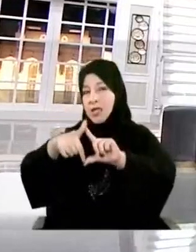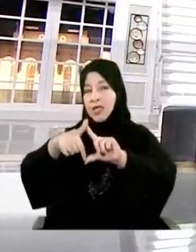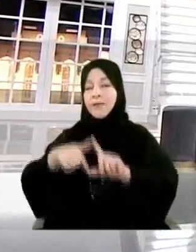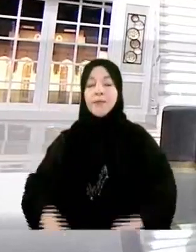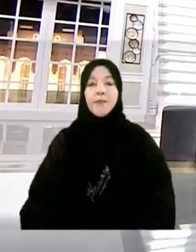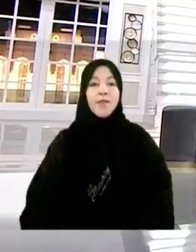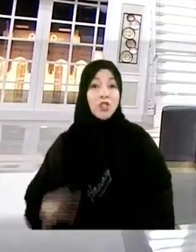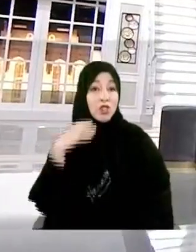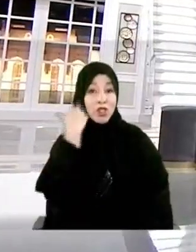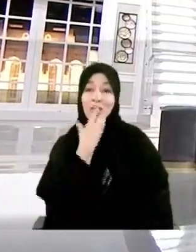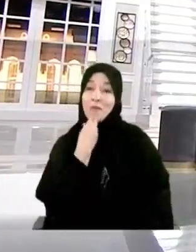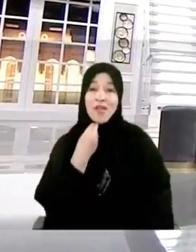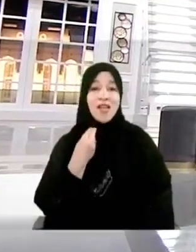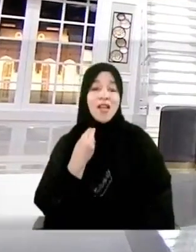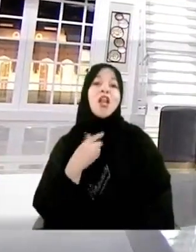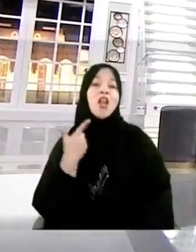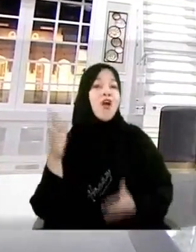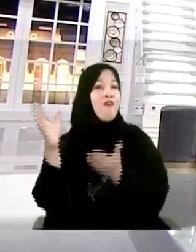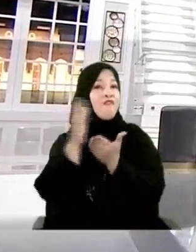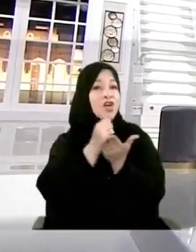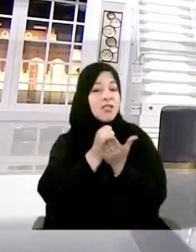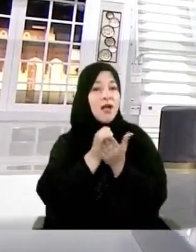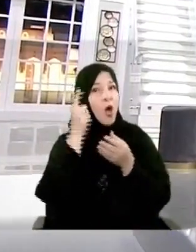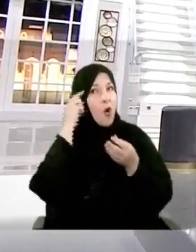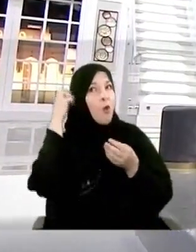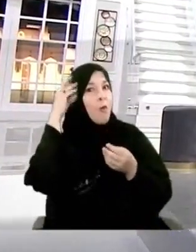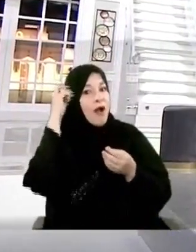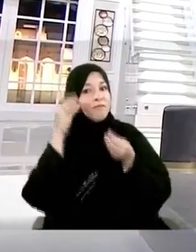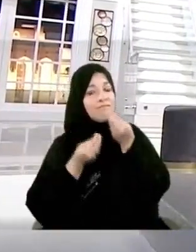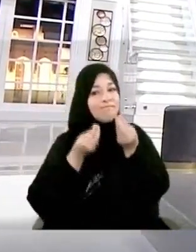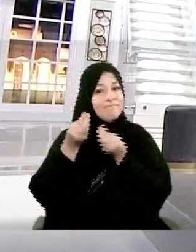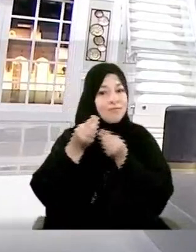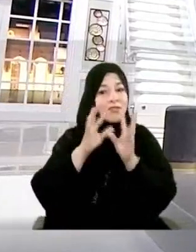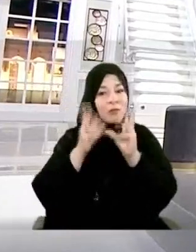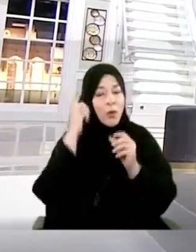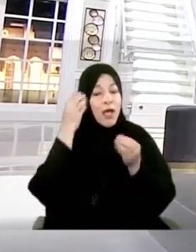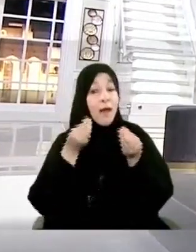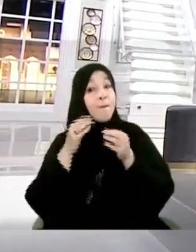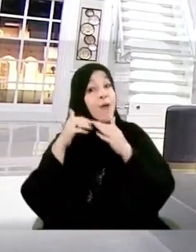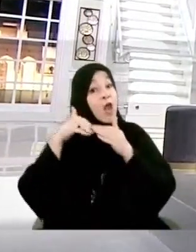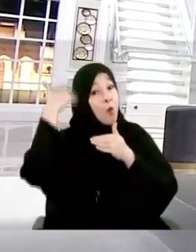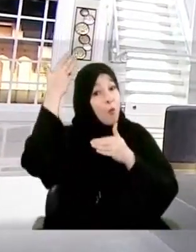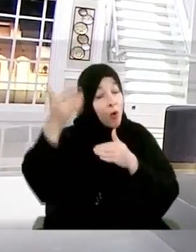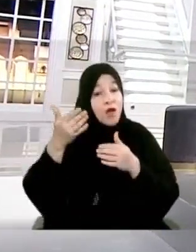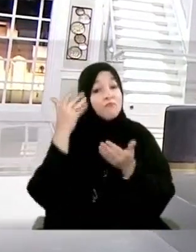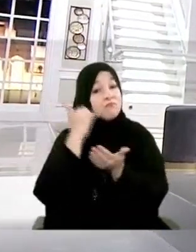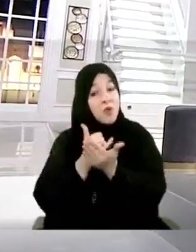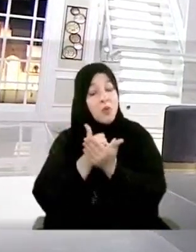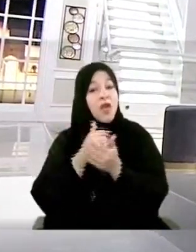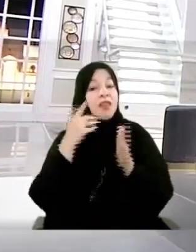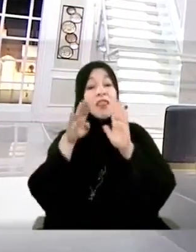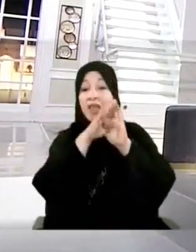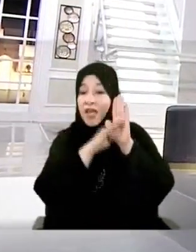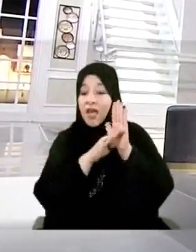الخليجي. جميل، أكيد هي فرصة لتبادل الخبرات، وأيضا فرصة لاستعراض هذه الأفكار لربما يتم تبنيها ويتم